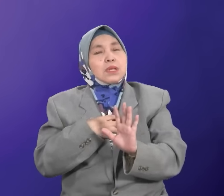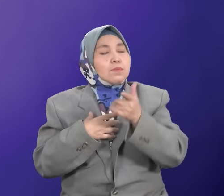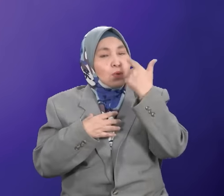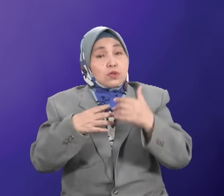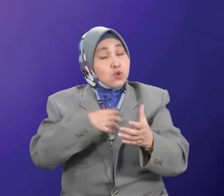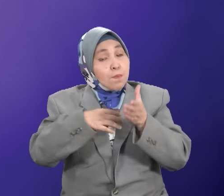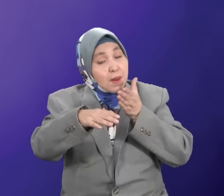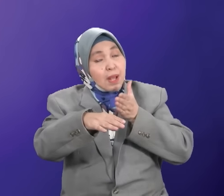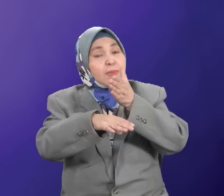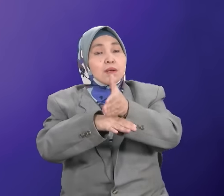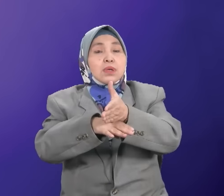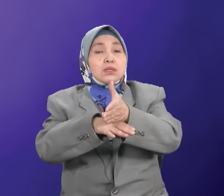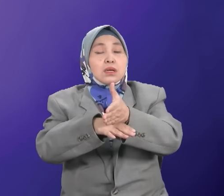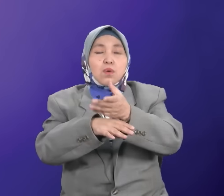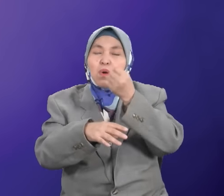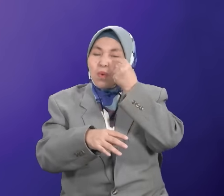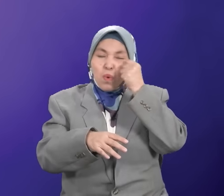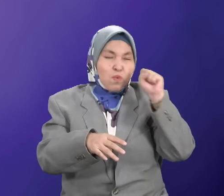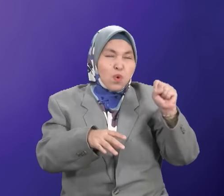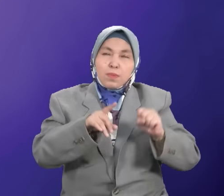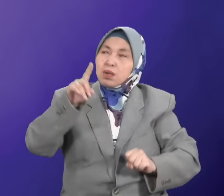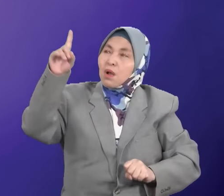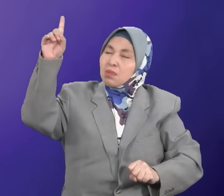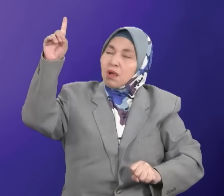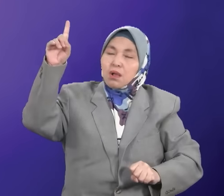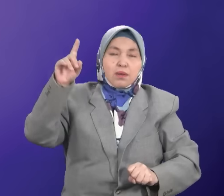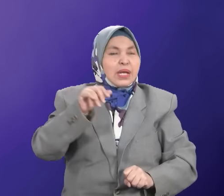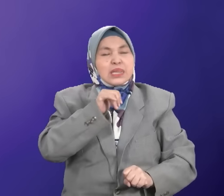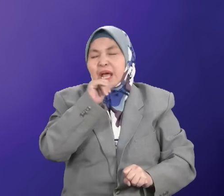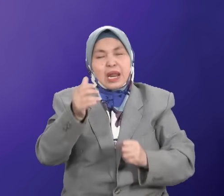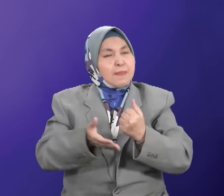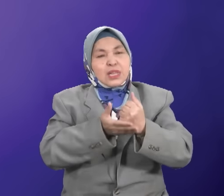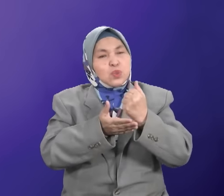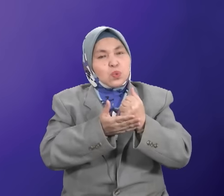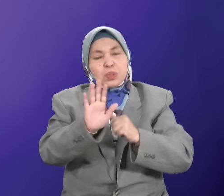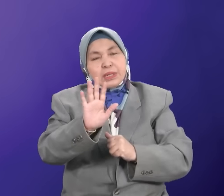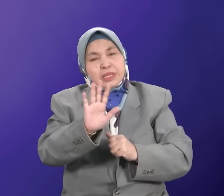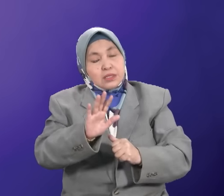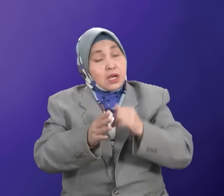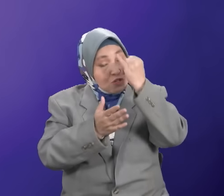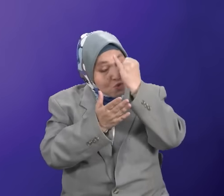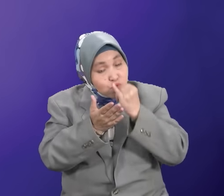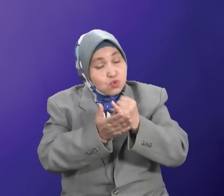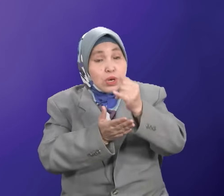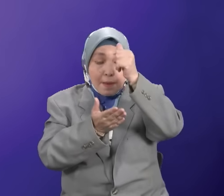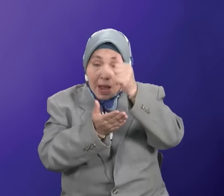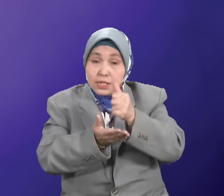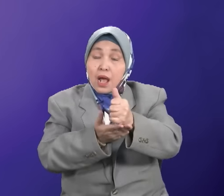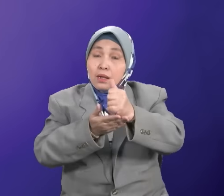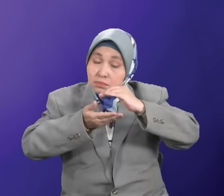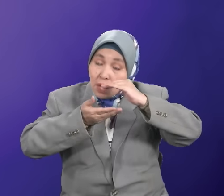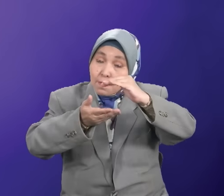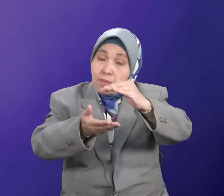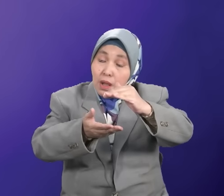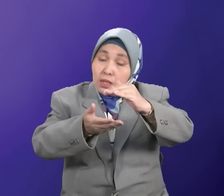melampau ia menandakan kekufuran kepada Allah Allah tidak tidak akan bantu dan yang ketiga jujur dan amanah menyampaikan ilmu tanpa